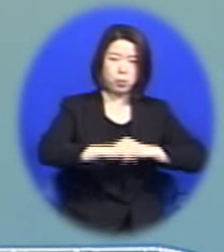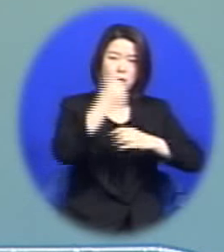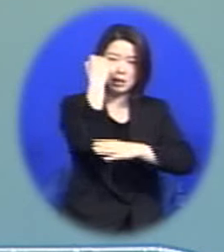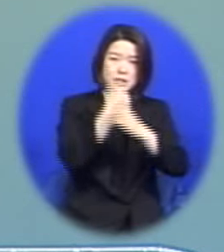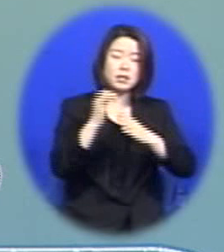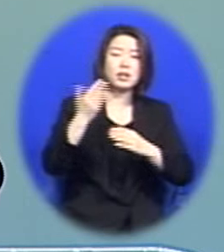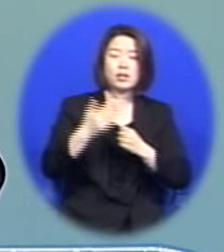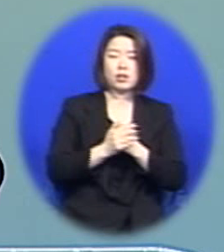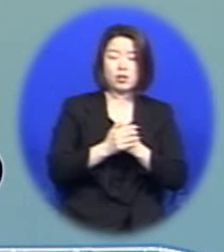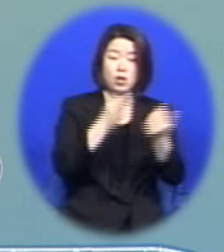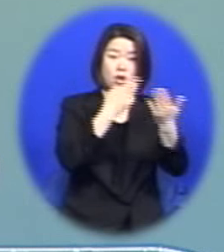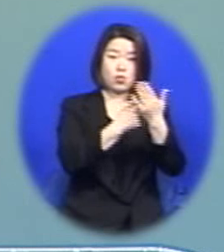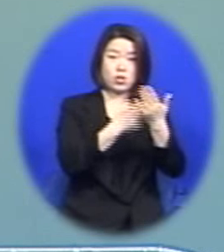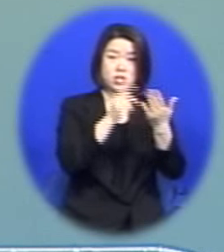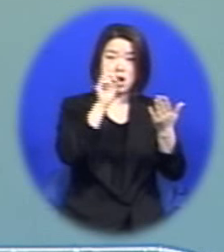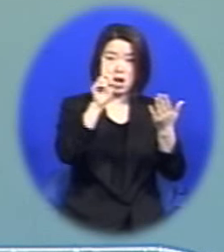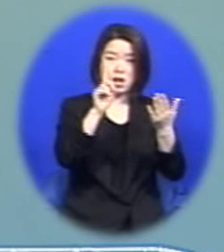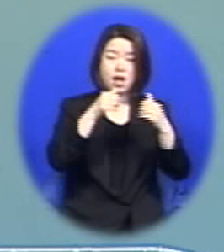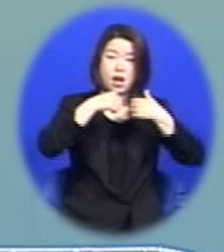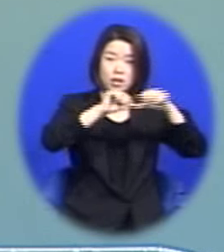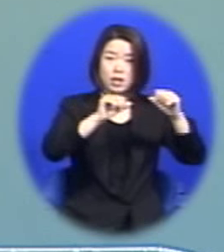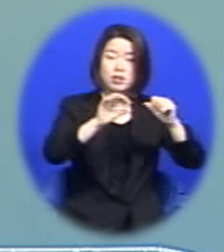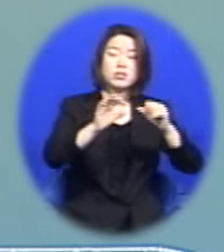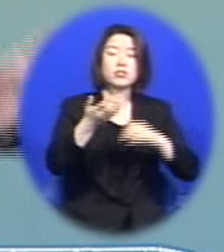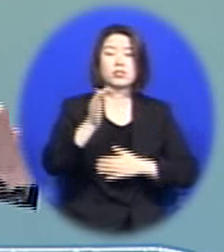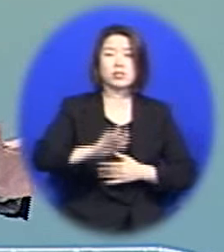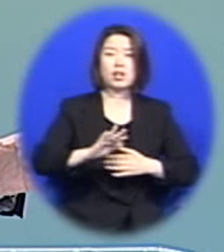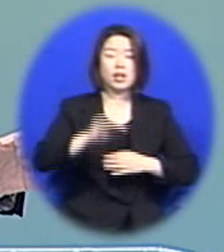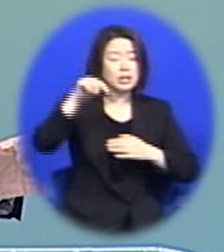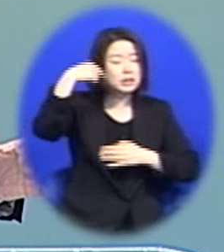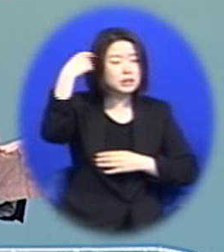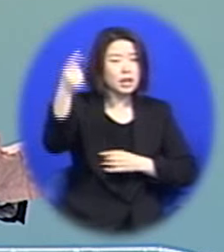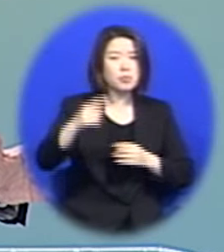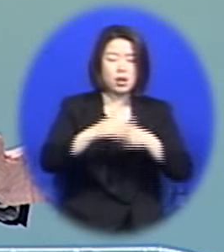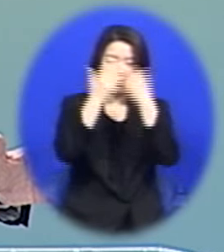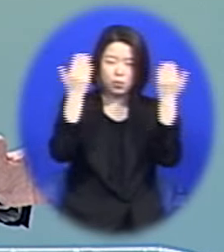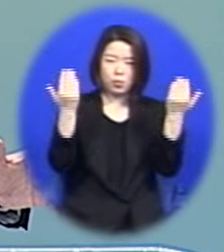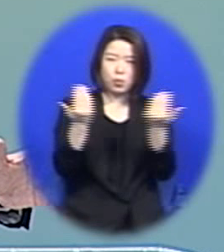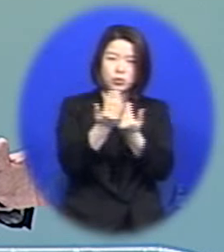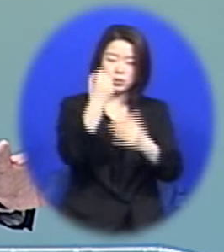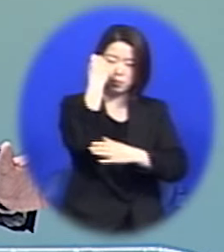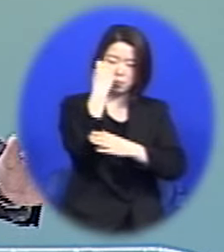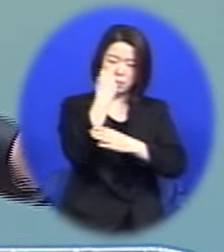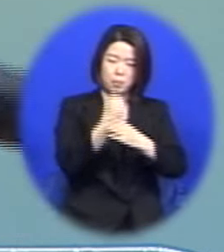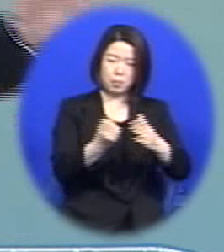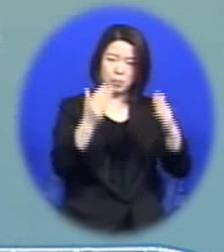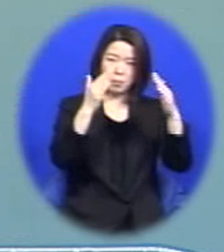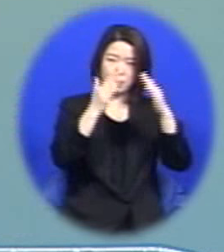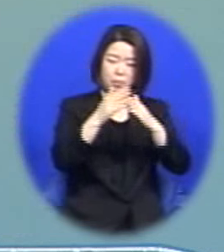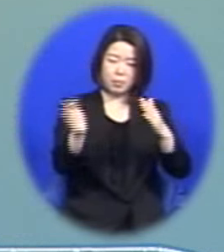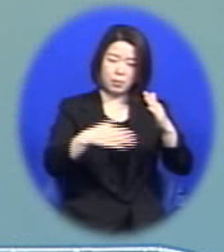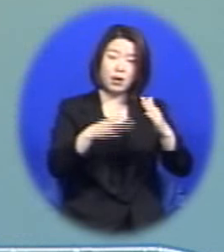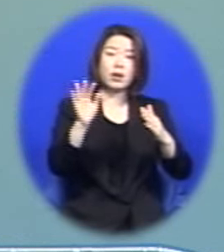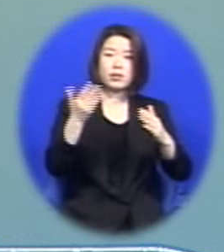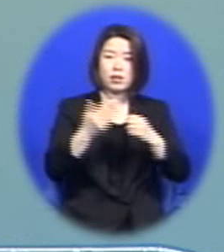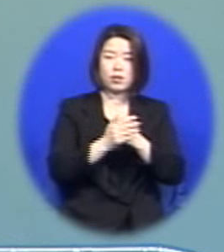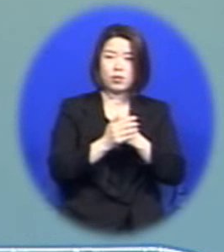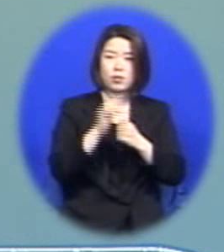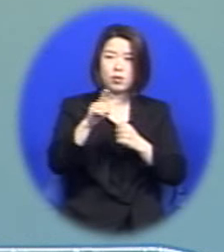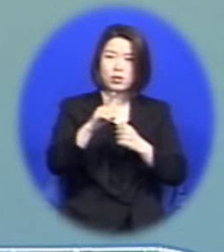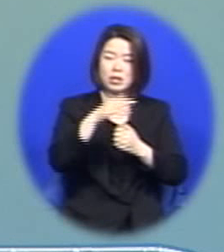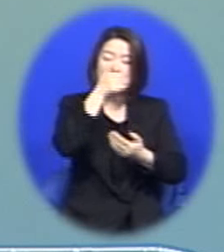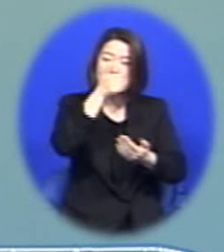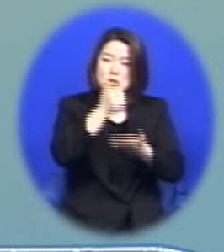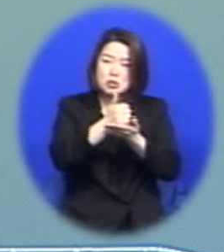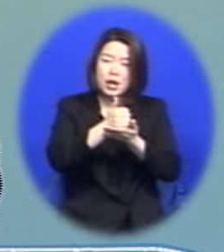유지 창 하나가 깨진 건데 그 다음에는 모든 것이 다 페어가 되고요 우범자 소홀이 되어버립니다